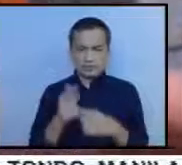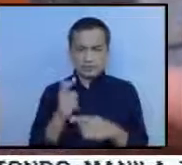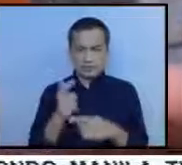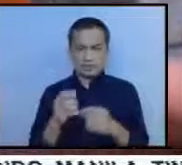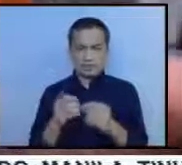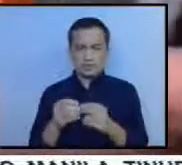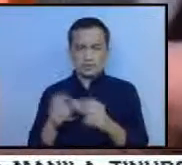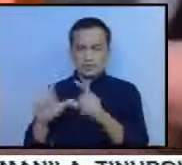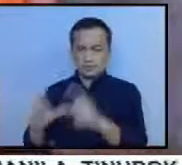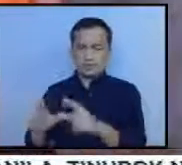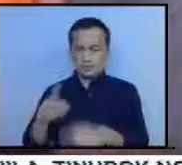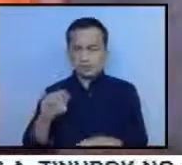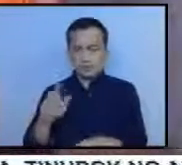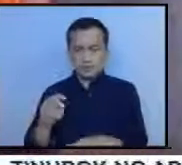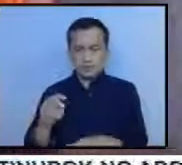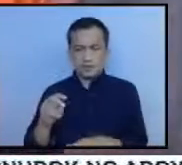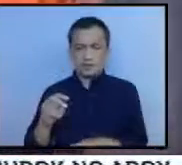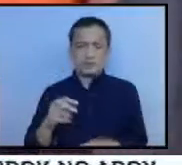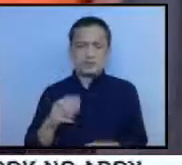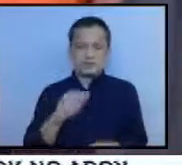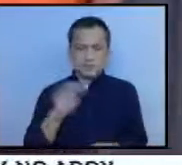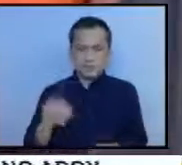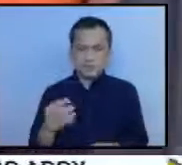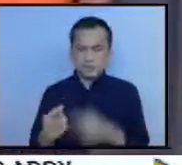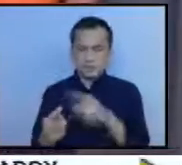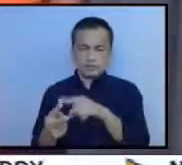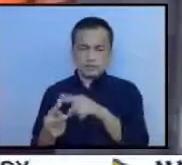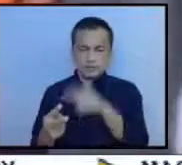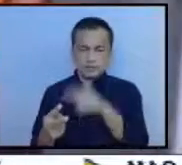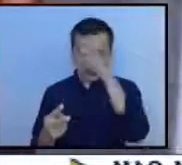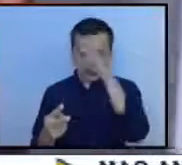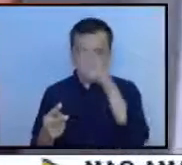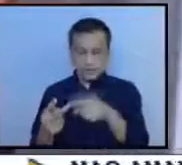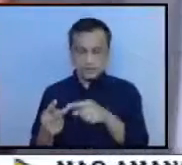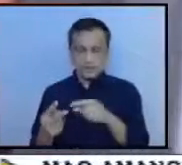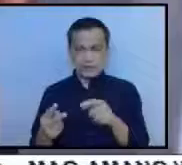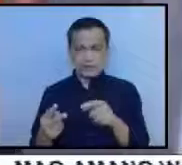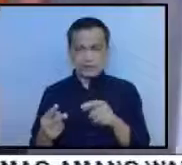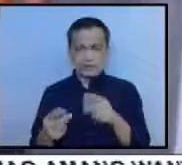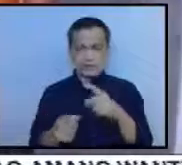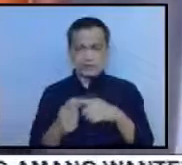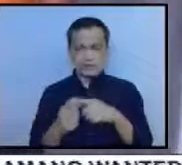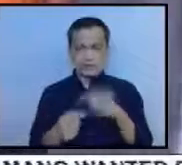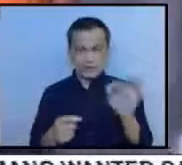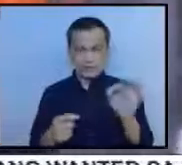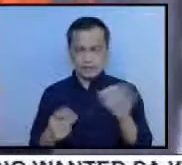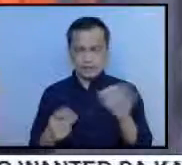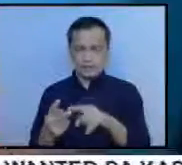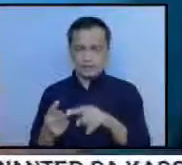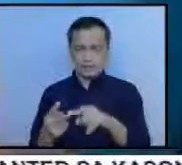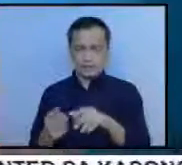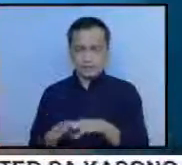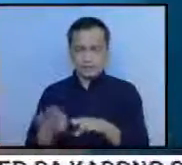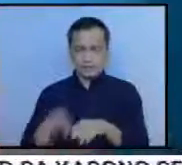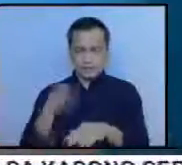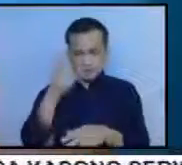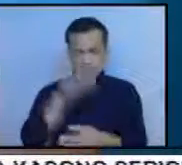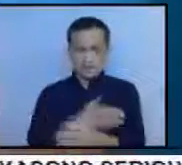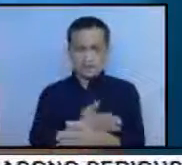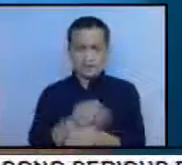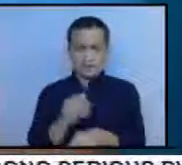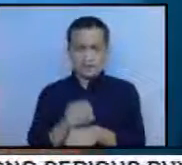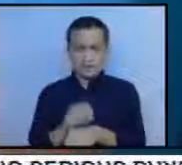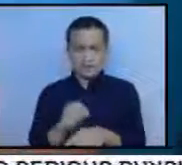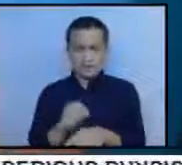Police Station sa Maynila ang ama, habang top 90 most wanted ng naturang estasyon ang kanyang stepson, working student. Ayon sa